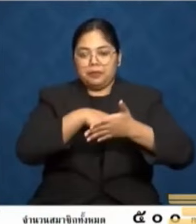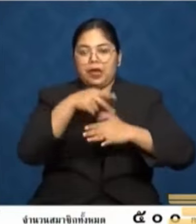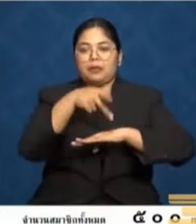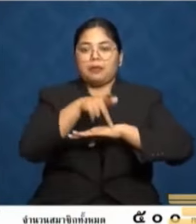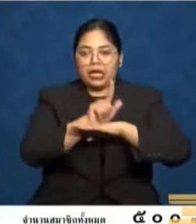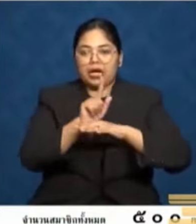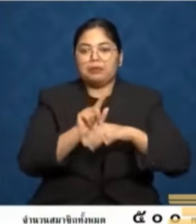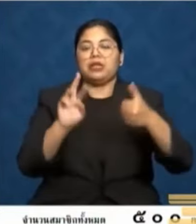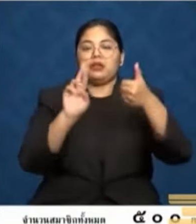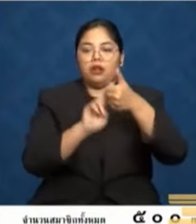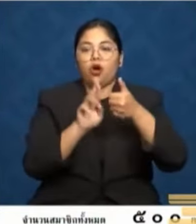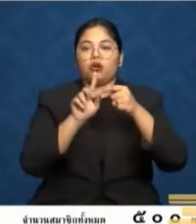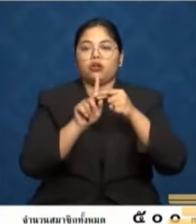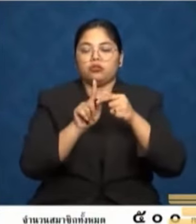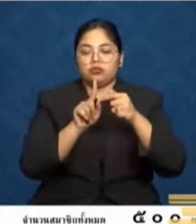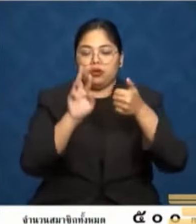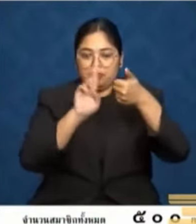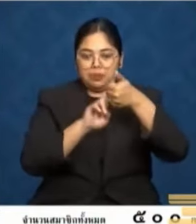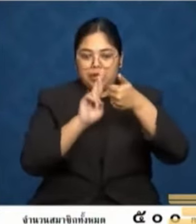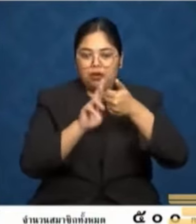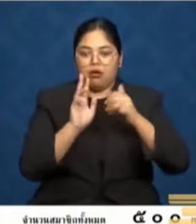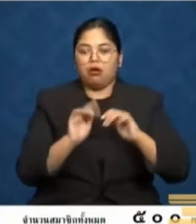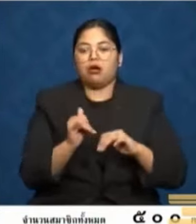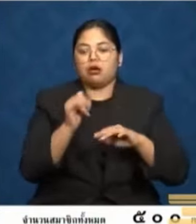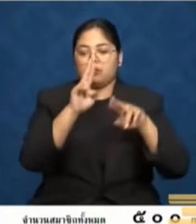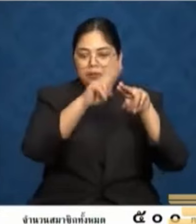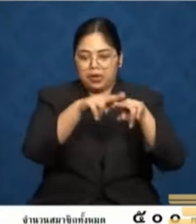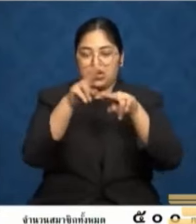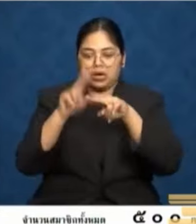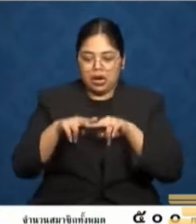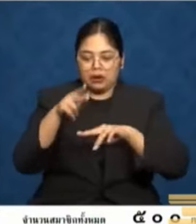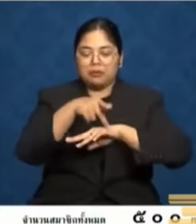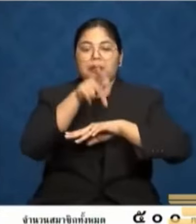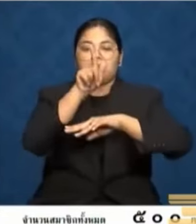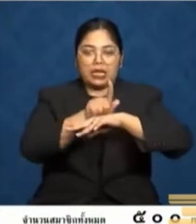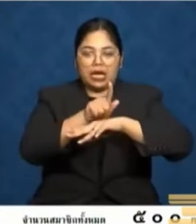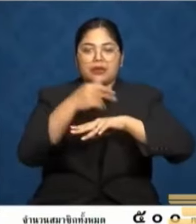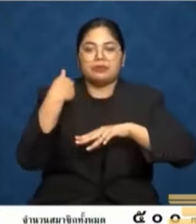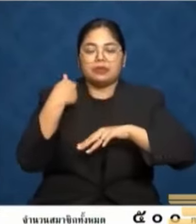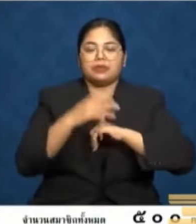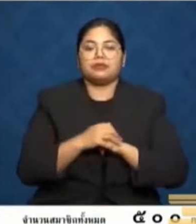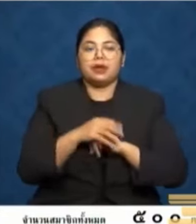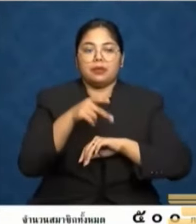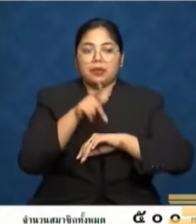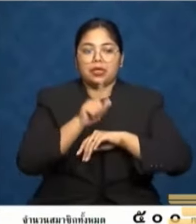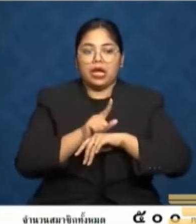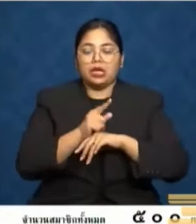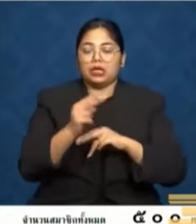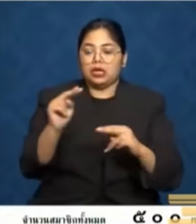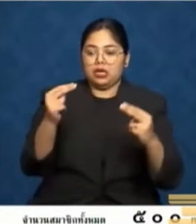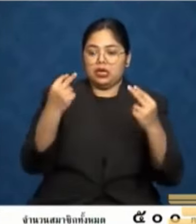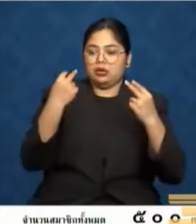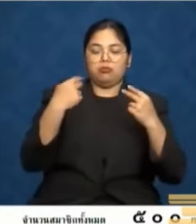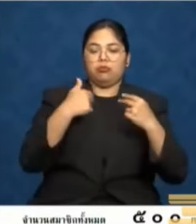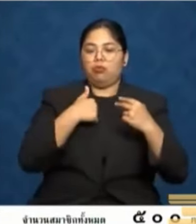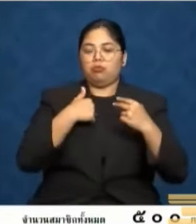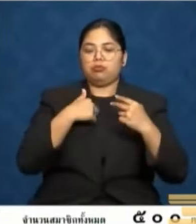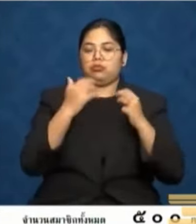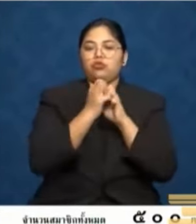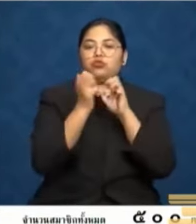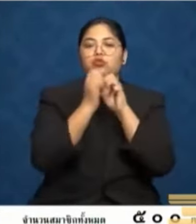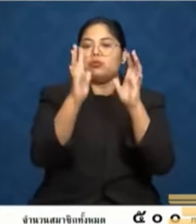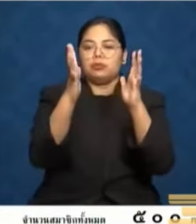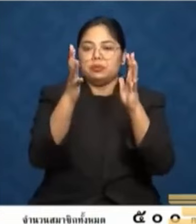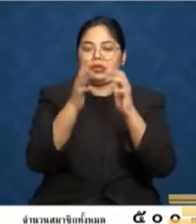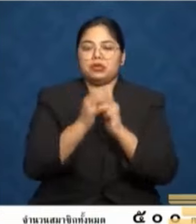ประธานแล้วก็ทำหน้าที่เป็นประธานบนบัลลังก์ซึ่งโดยส่วนตัวแล้วท่านประธานจะเห็นว่าผมนี่ไม่เคยออกมาก้าวร่วง